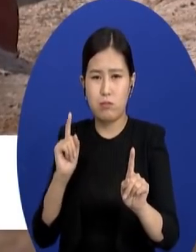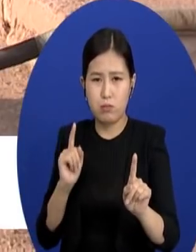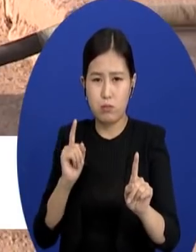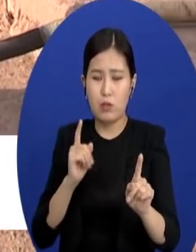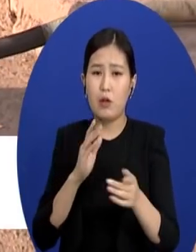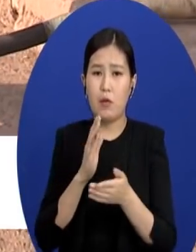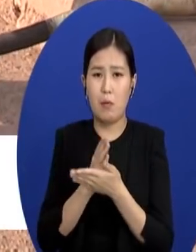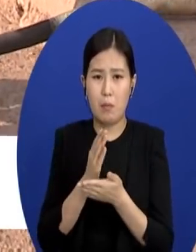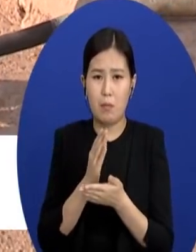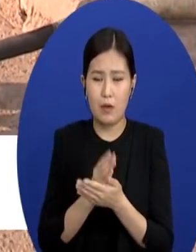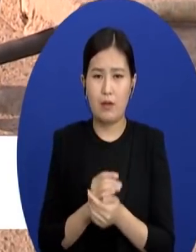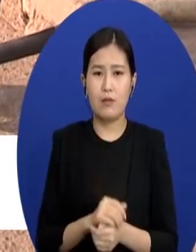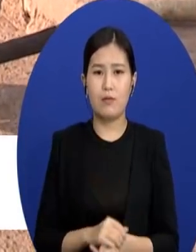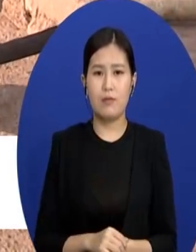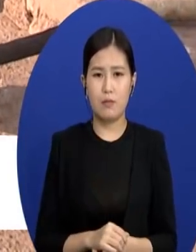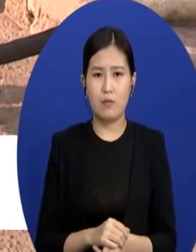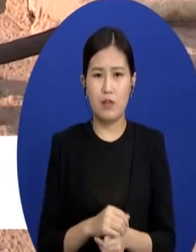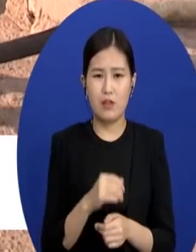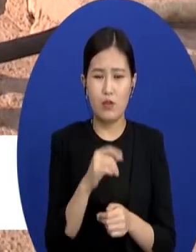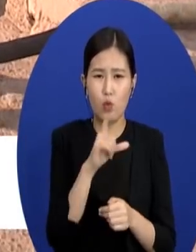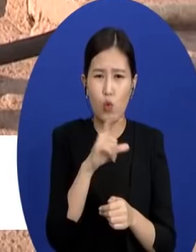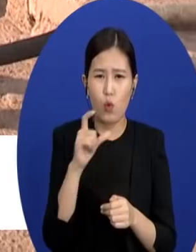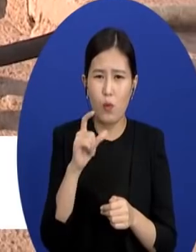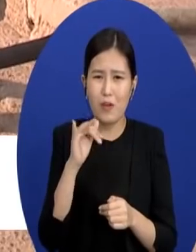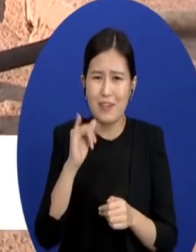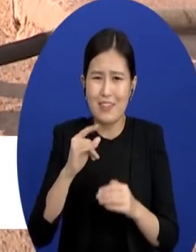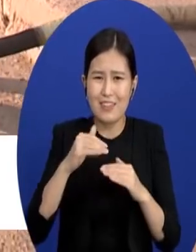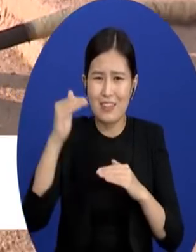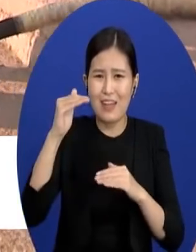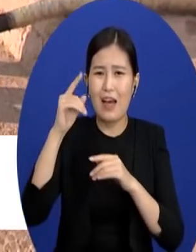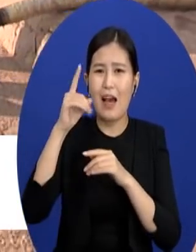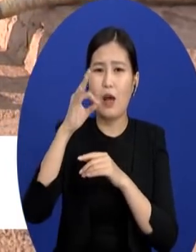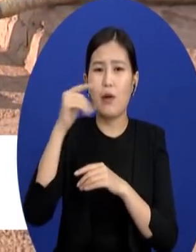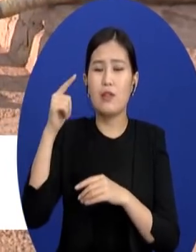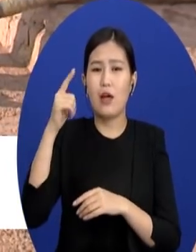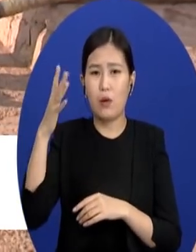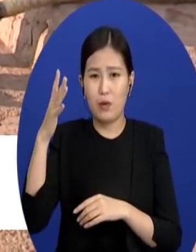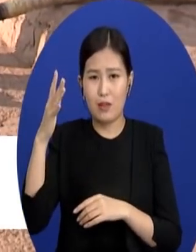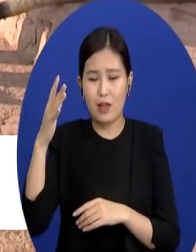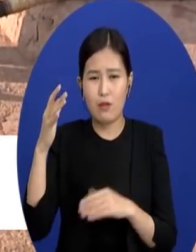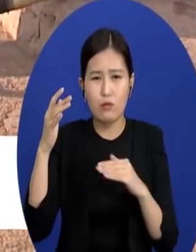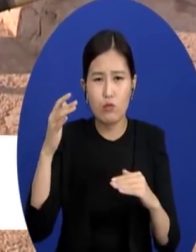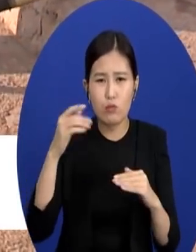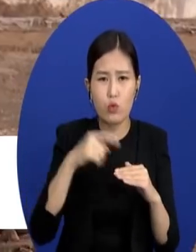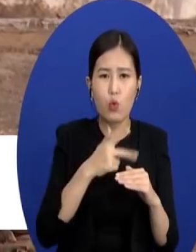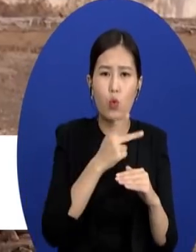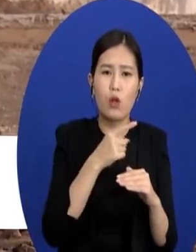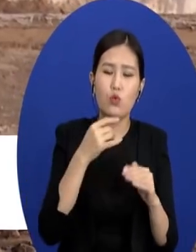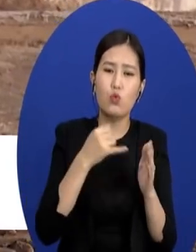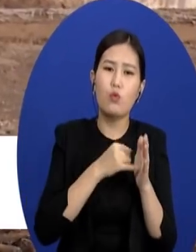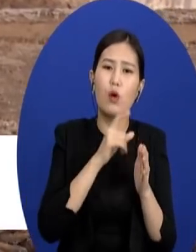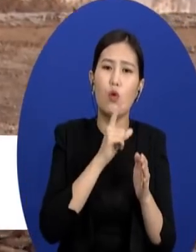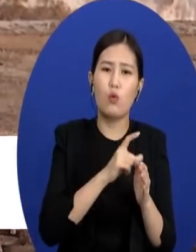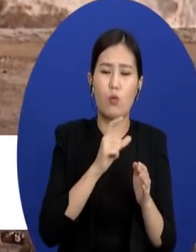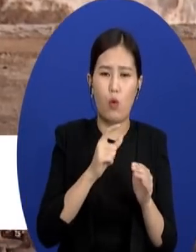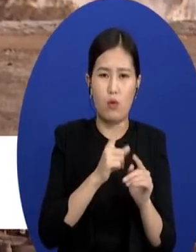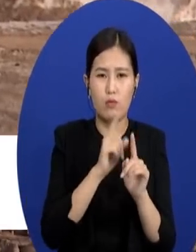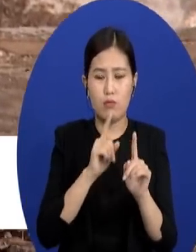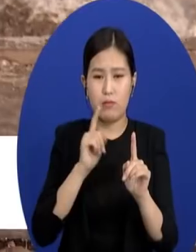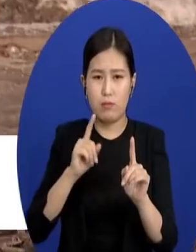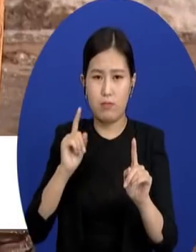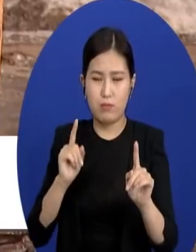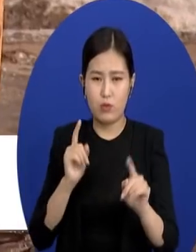байлаа. Хамгийн ихдээ 10-15 хүн, хамгийн багадаа 3-6 хүн нэг дор усаа авахаар ирдэг юм байна. Ус түгээгчд усны